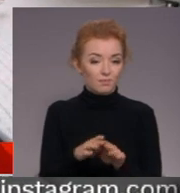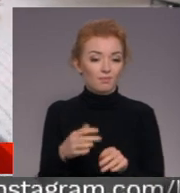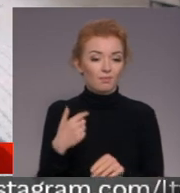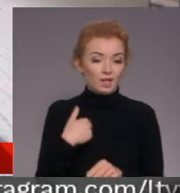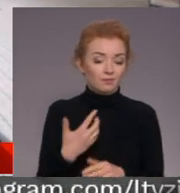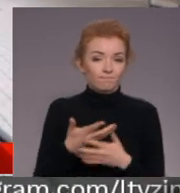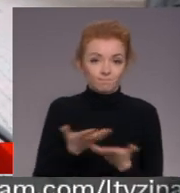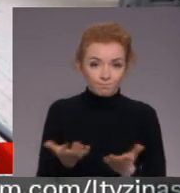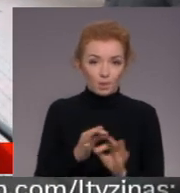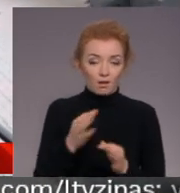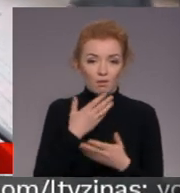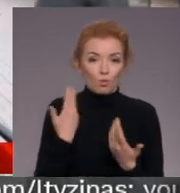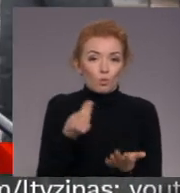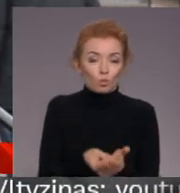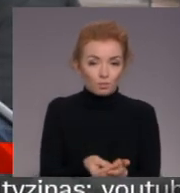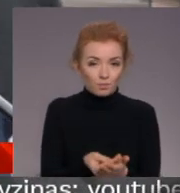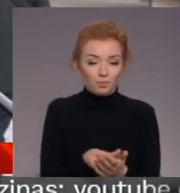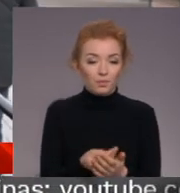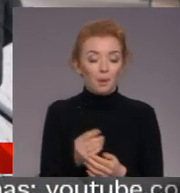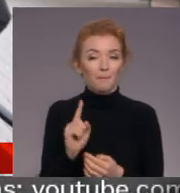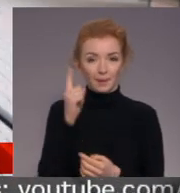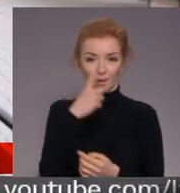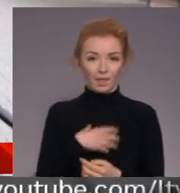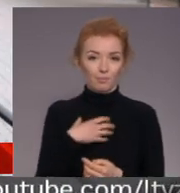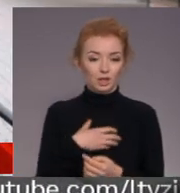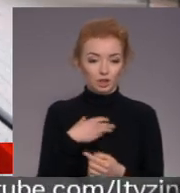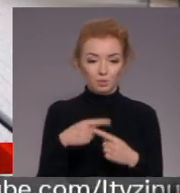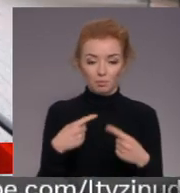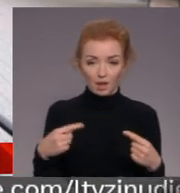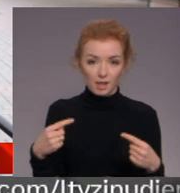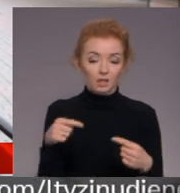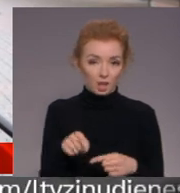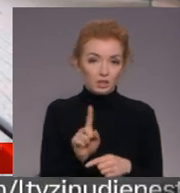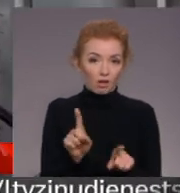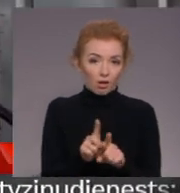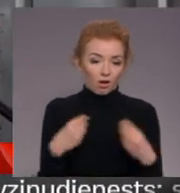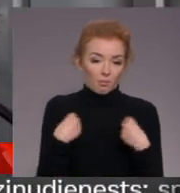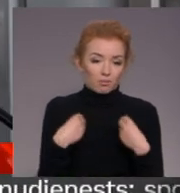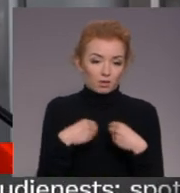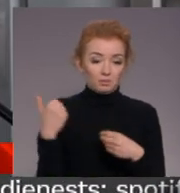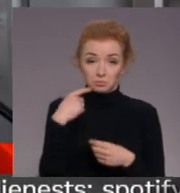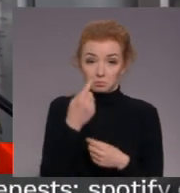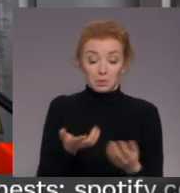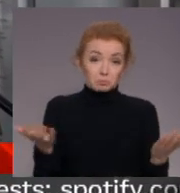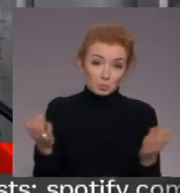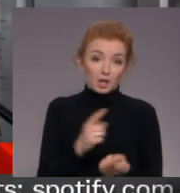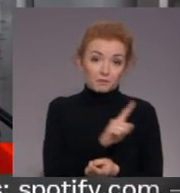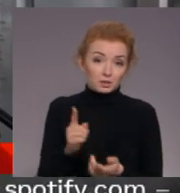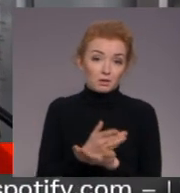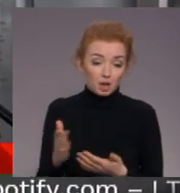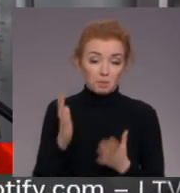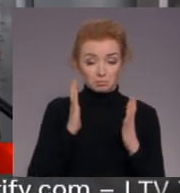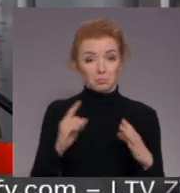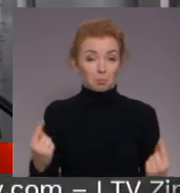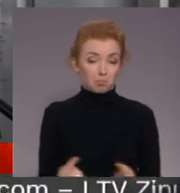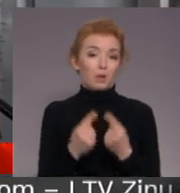ratā vienkārši. No. Un pirmā nepieciešamības preci. Tas ir arī apģērbs. Viss kārtībā, nu, jāpielāgojās, kā ir, tā